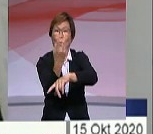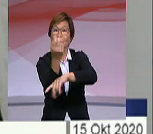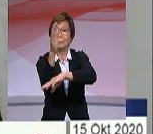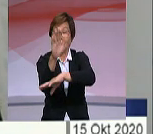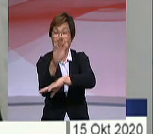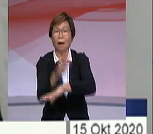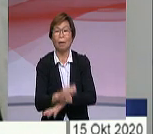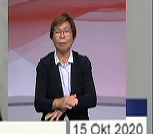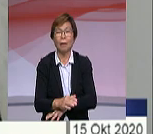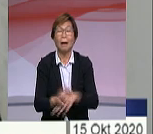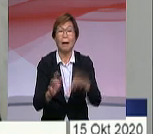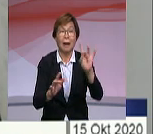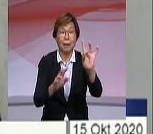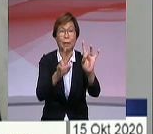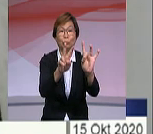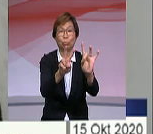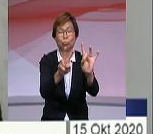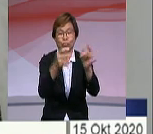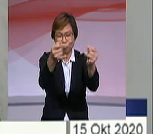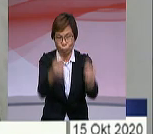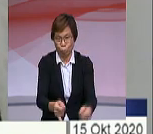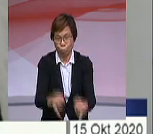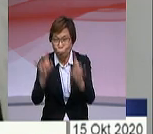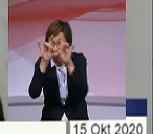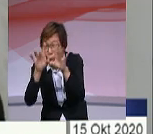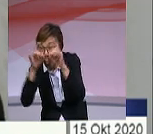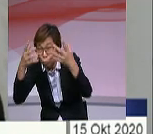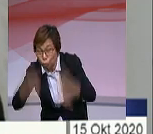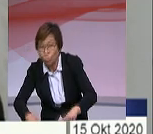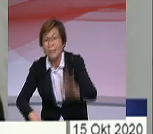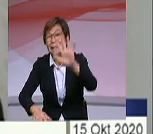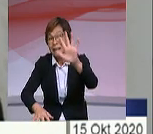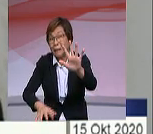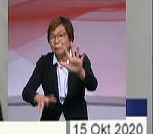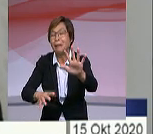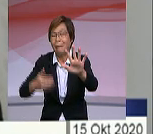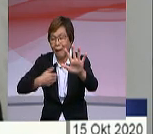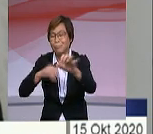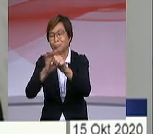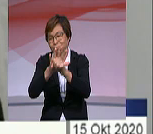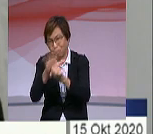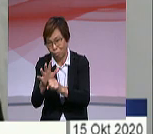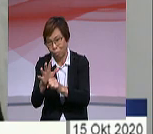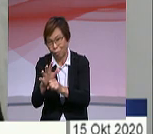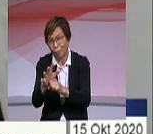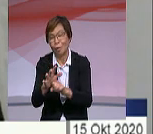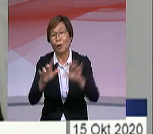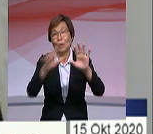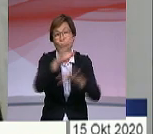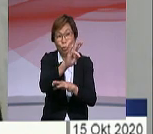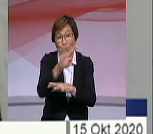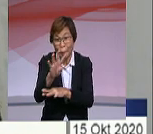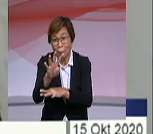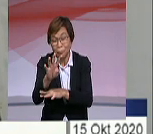hari, sejumlah 82 individu telah pun disaring. 5 kes dikesan positif COVID-19,